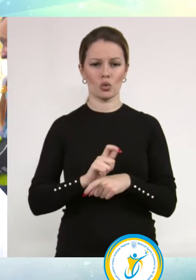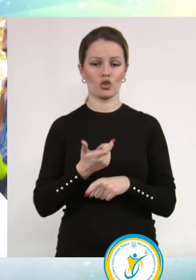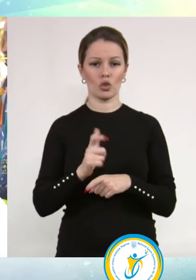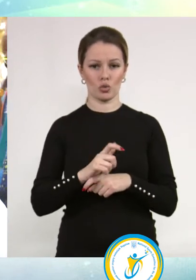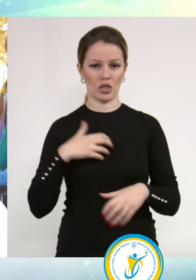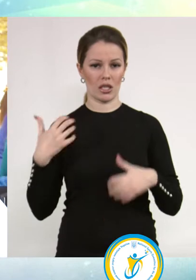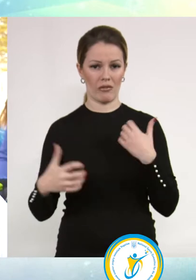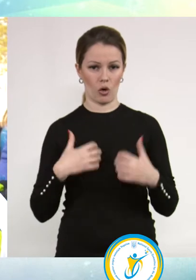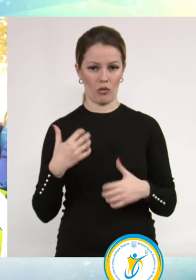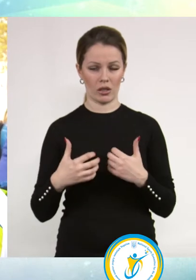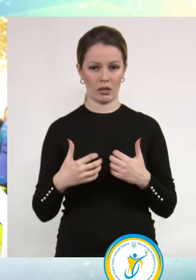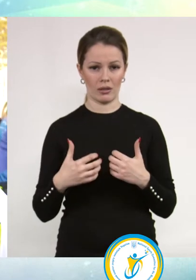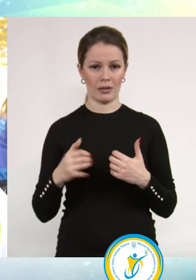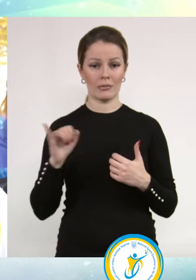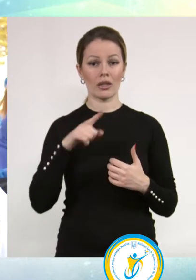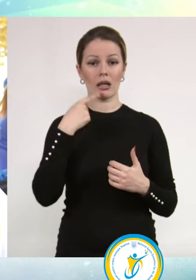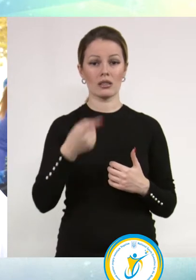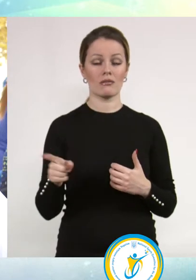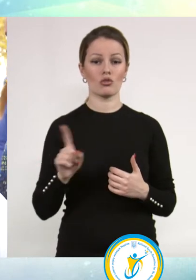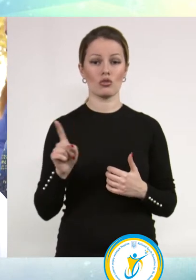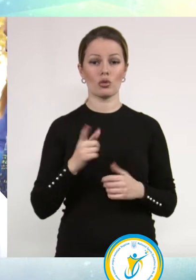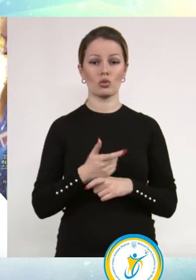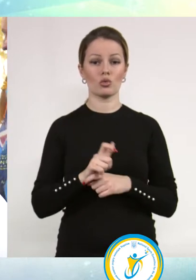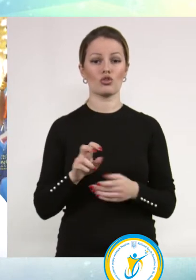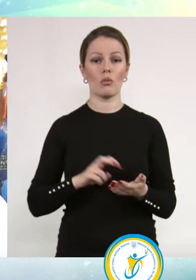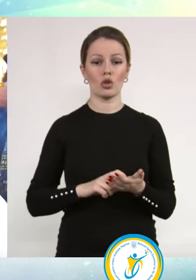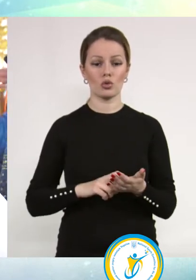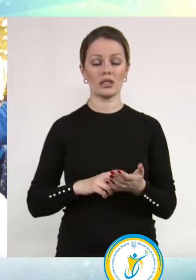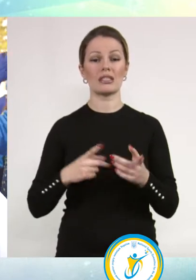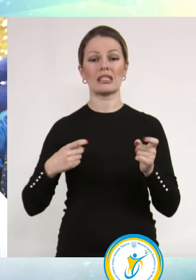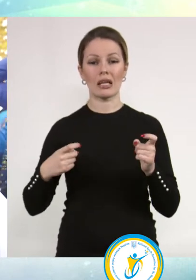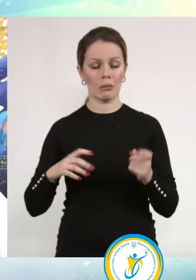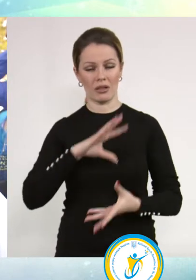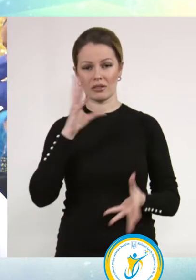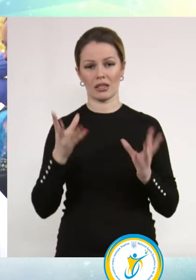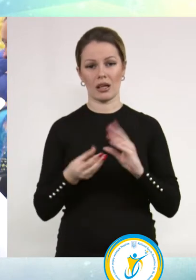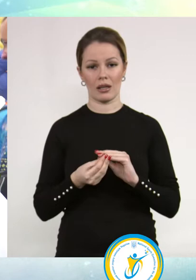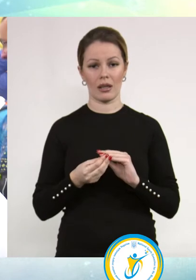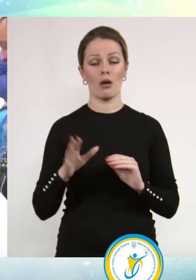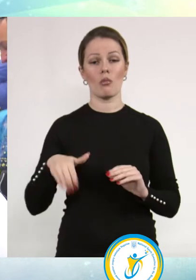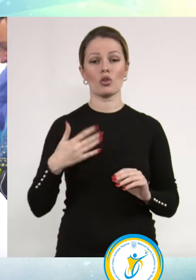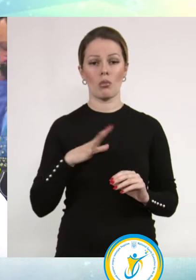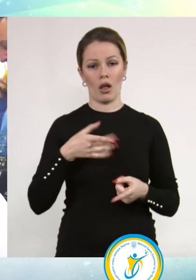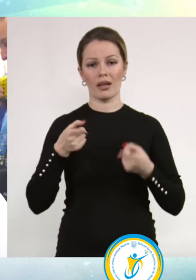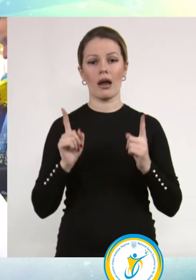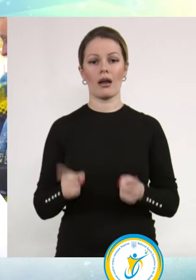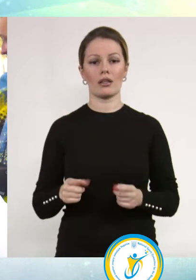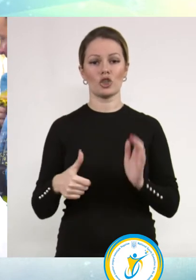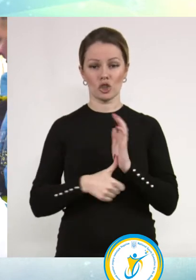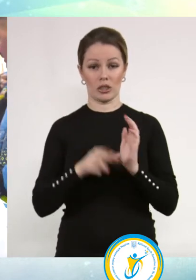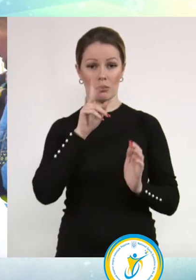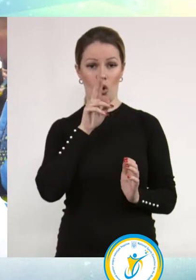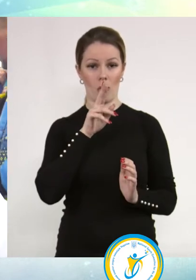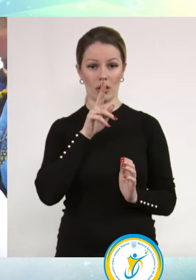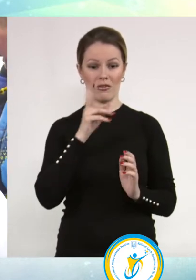дуже-дуже схвильований. І казав, що дуже боюсь і стрільби, і взагалі. І потім було реалії.